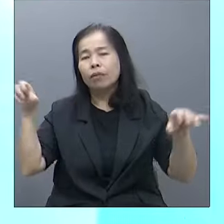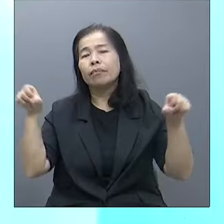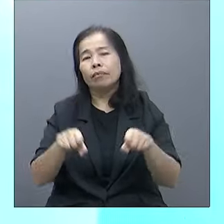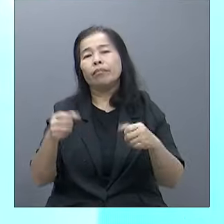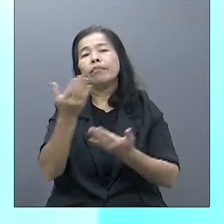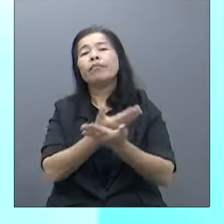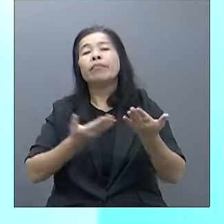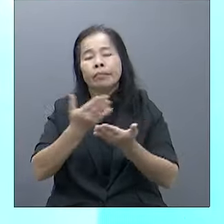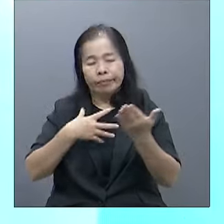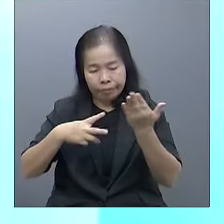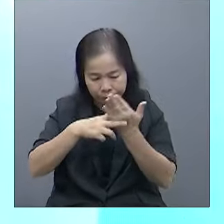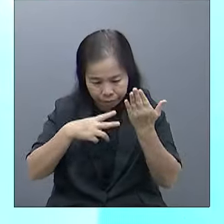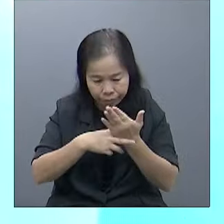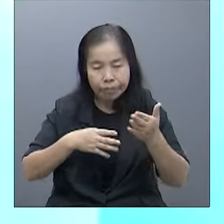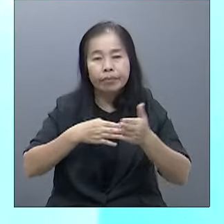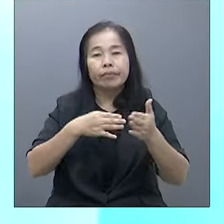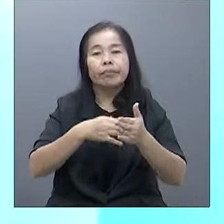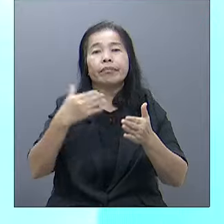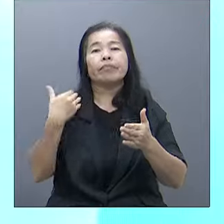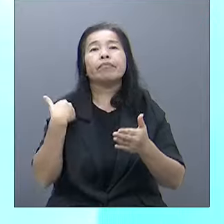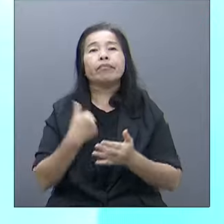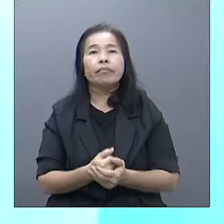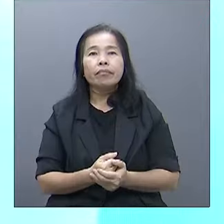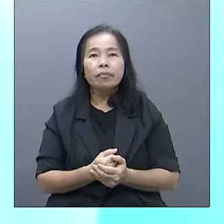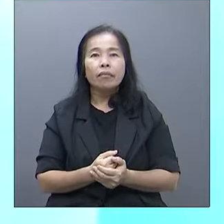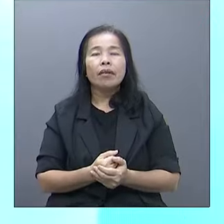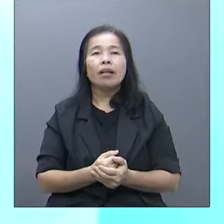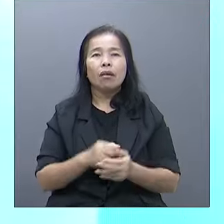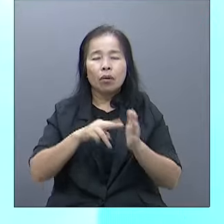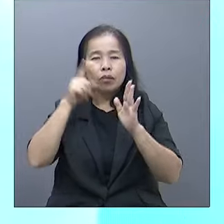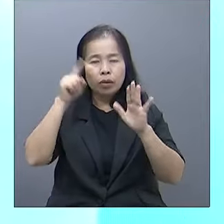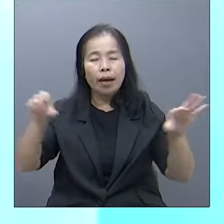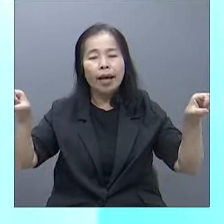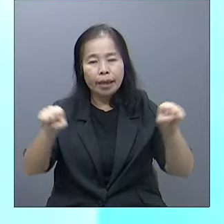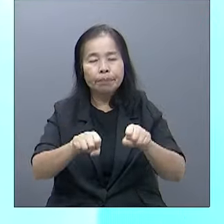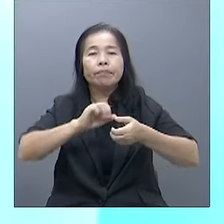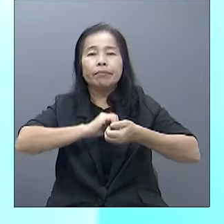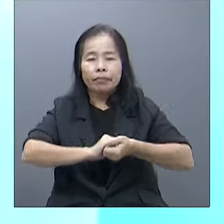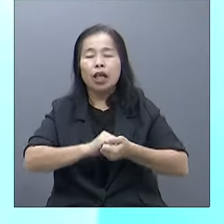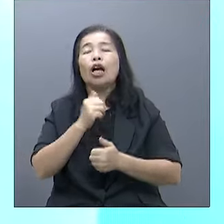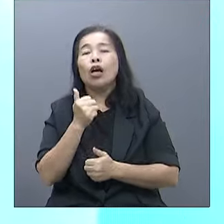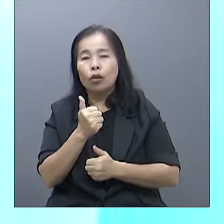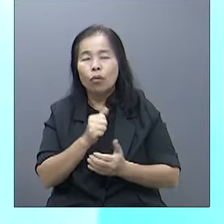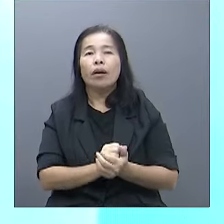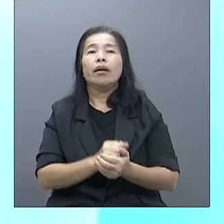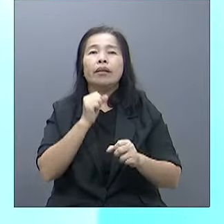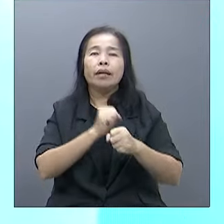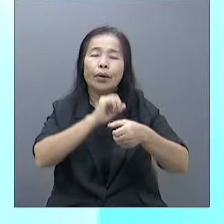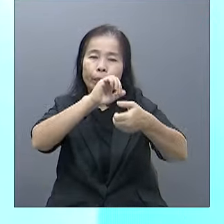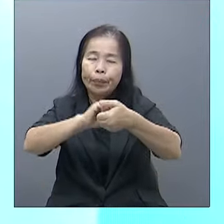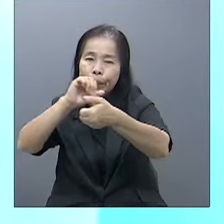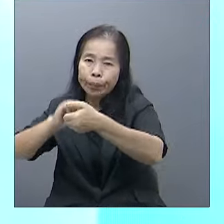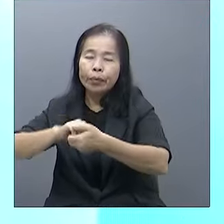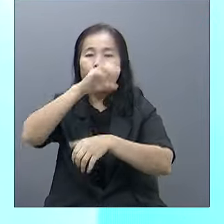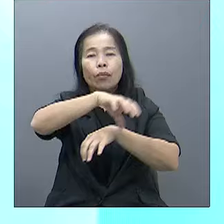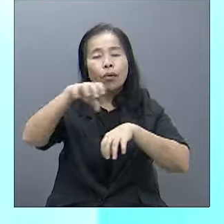อยู่นะนี่เรื่องที่หนึ่งเหมือนที่ท่านนายกพูดเราน่าจะได้ไปจับมือร่วมกันกับหลายกระทรวงแล้วก็จับมือกับภาคประชาสังคมด้วยเ